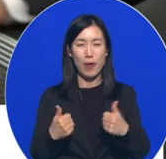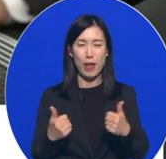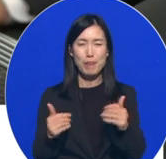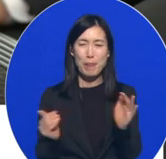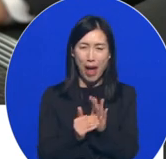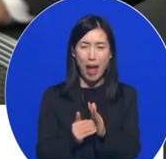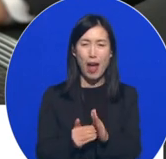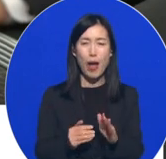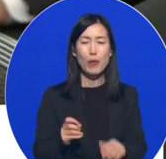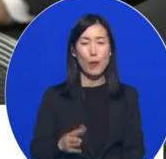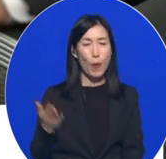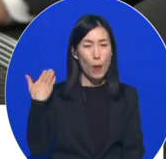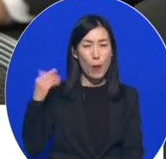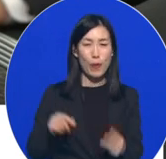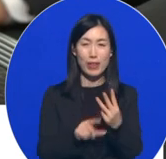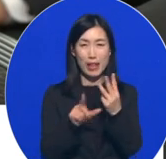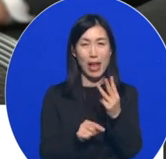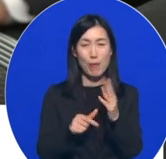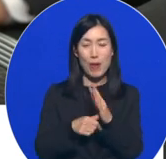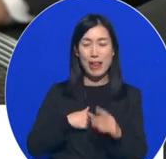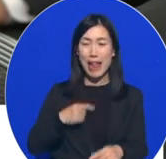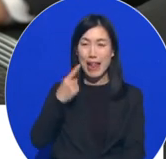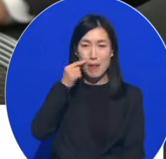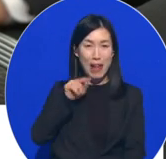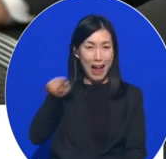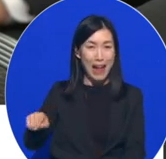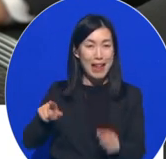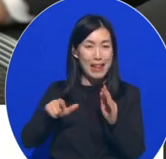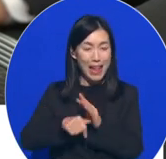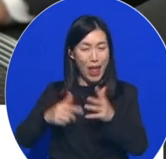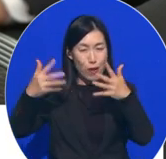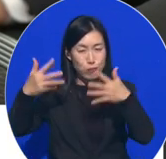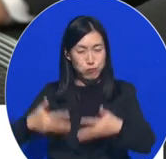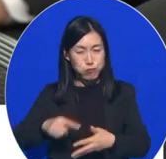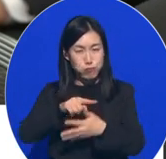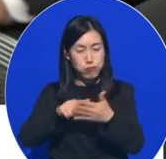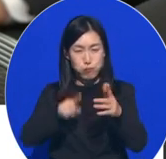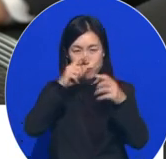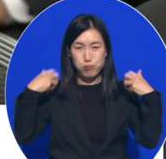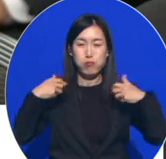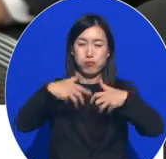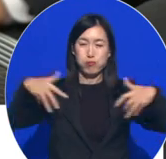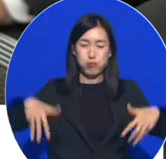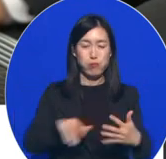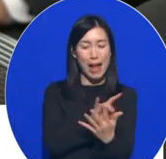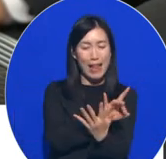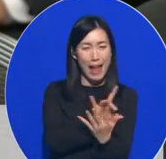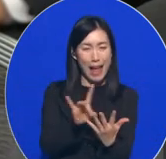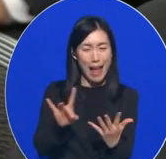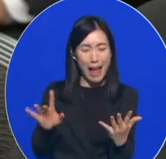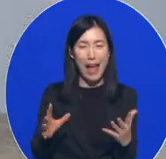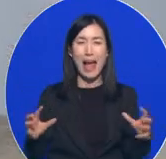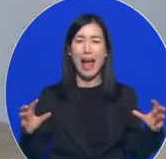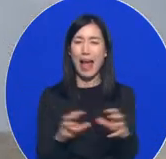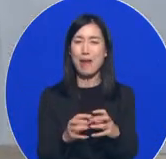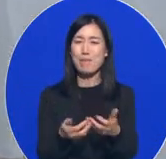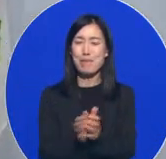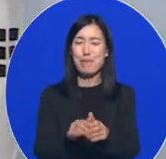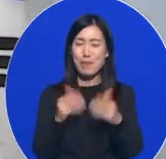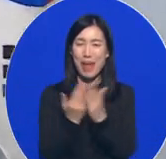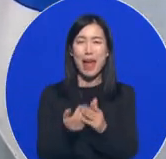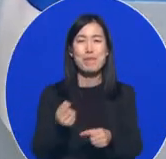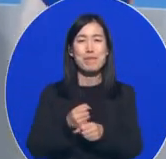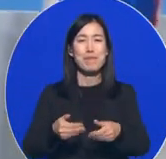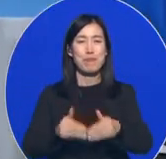방시 합의한 모든 정부관 협의체가 이제 100% 복원이 됐습니다 이번